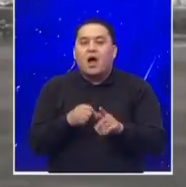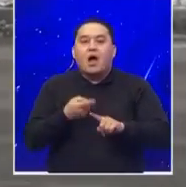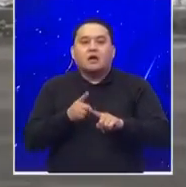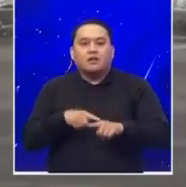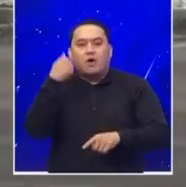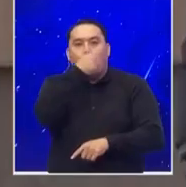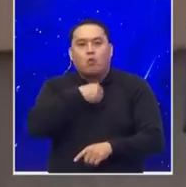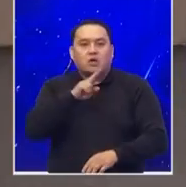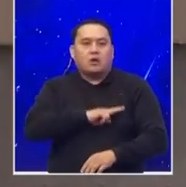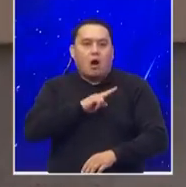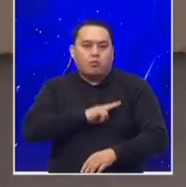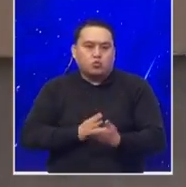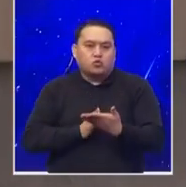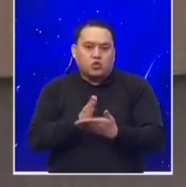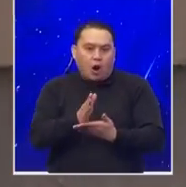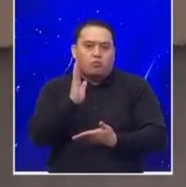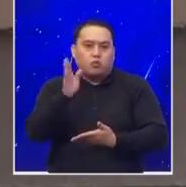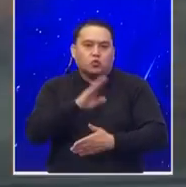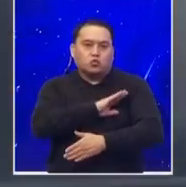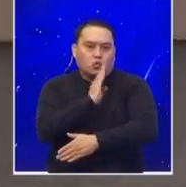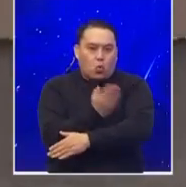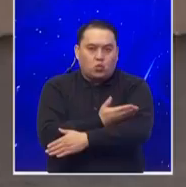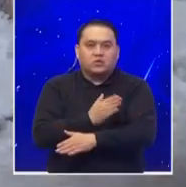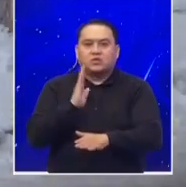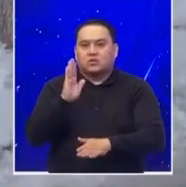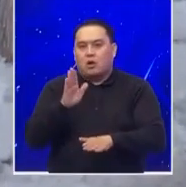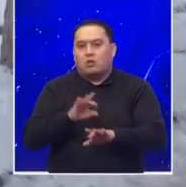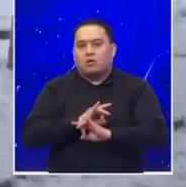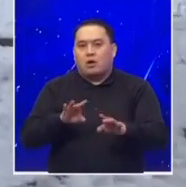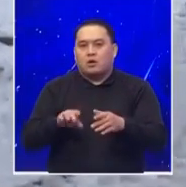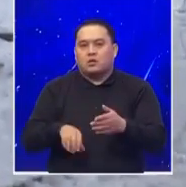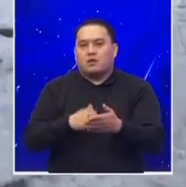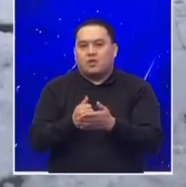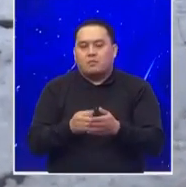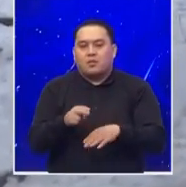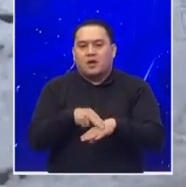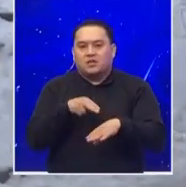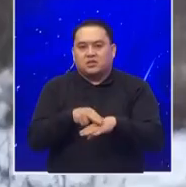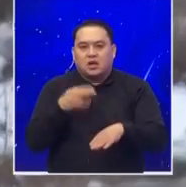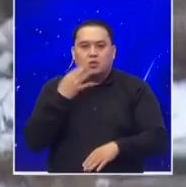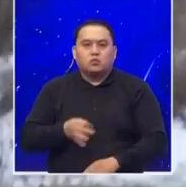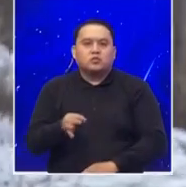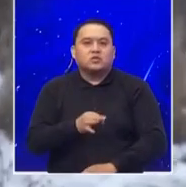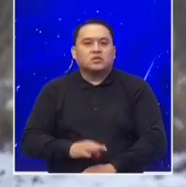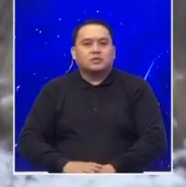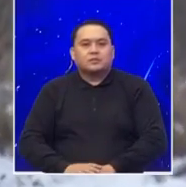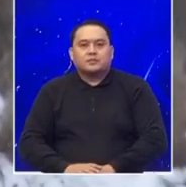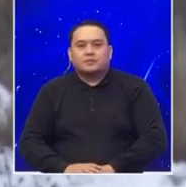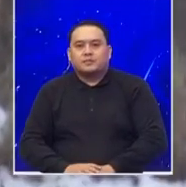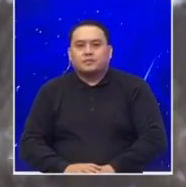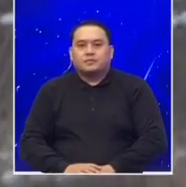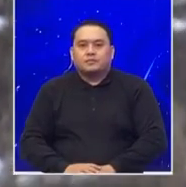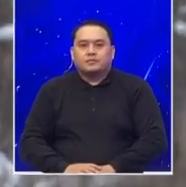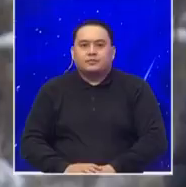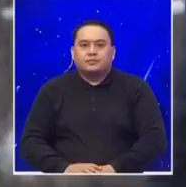этого года работа в данном направлении будет только усиливаться, отметил начальник криминальной полиции Алматинской области.